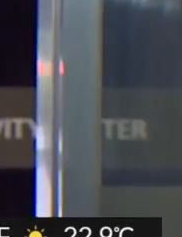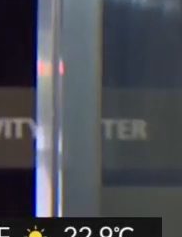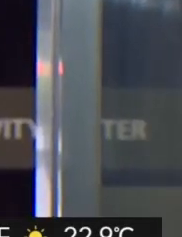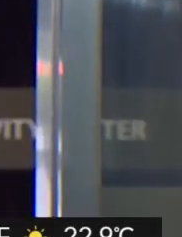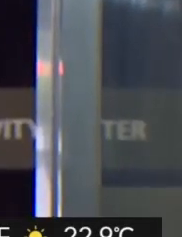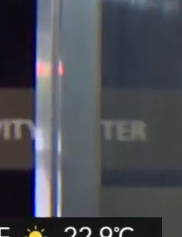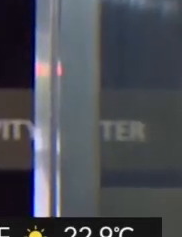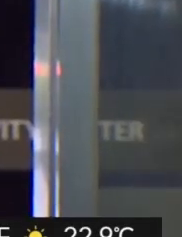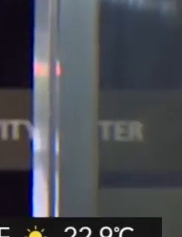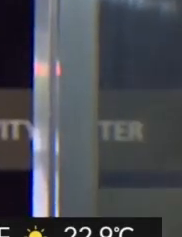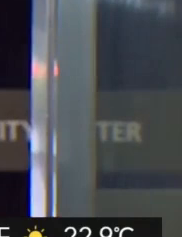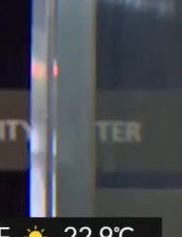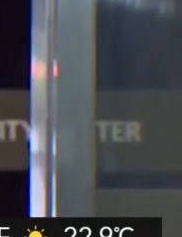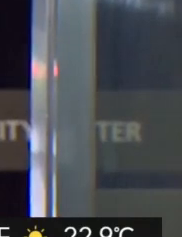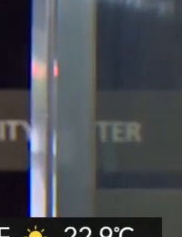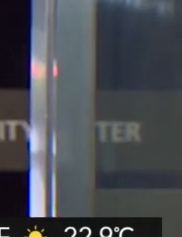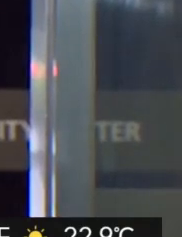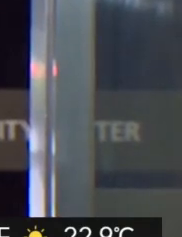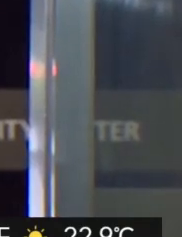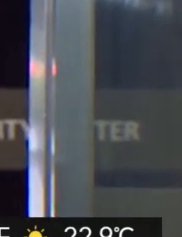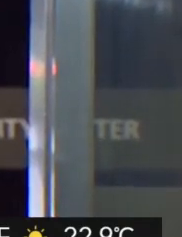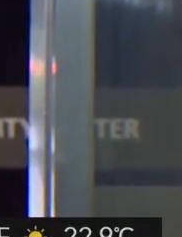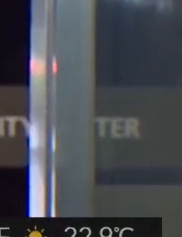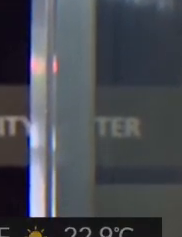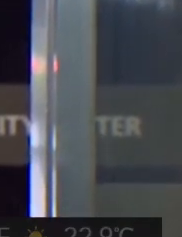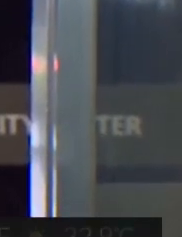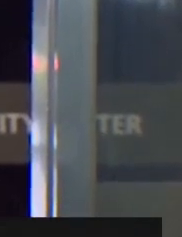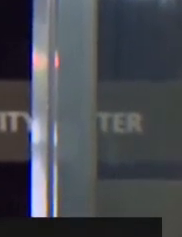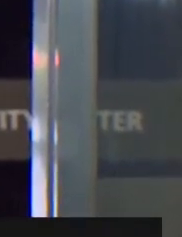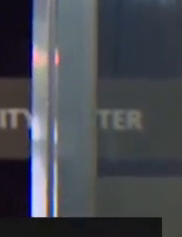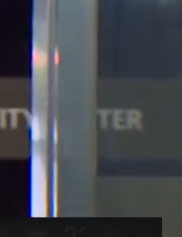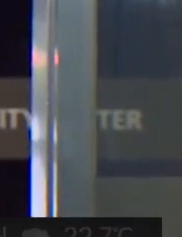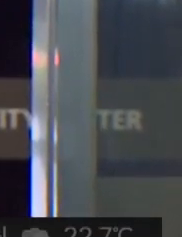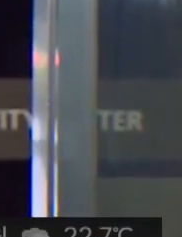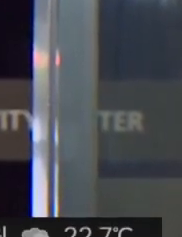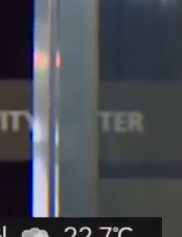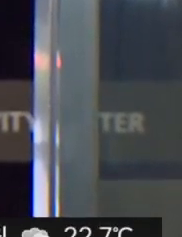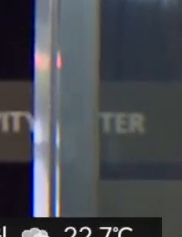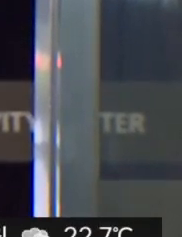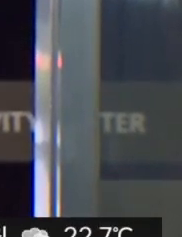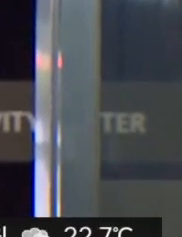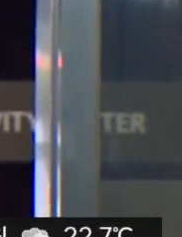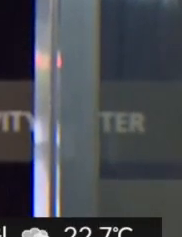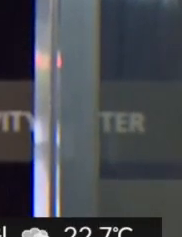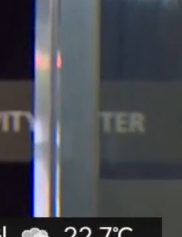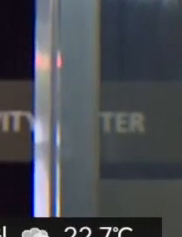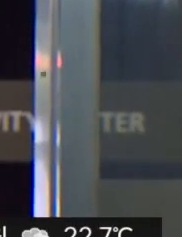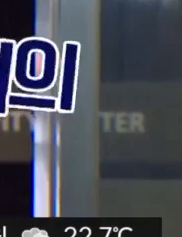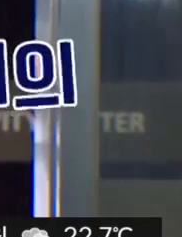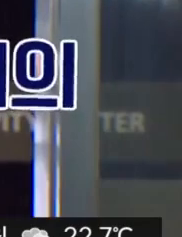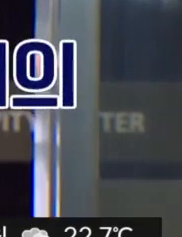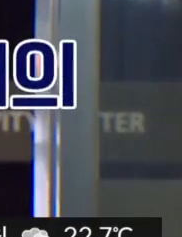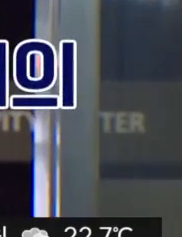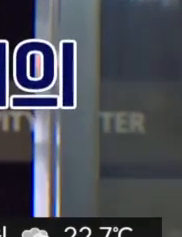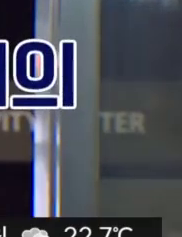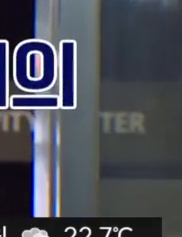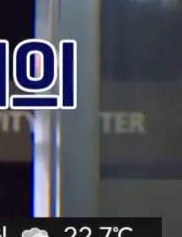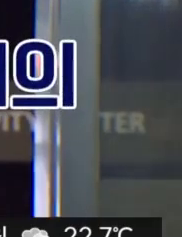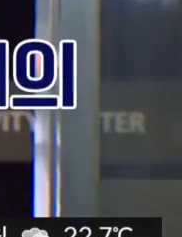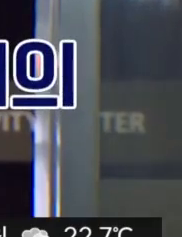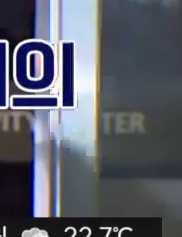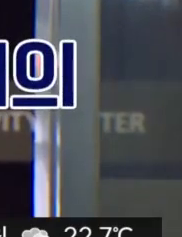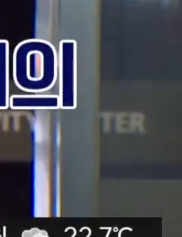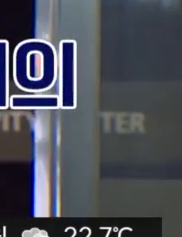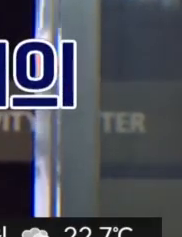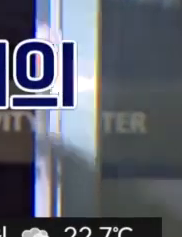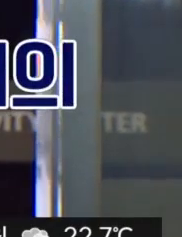국가 정부의 정책 집행자로서 관여를 한 적은 있지만 김현장이라는 제